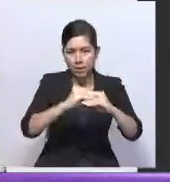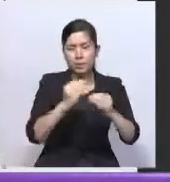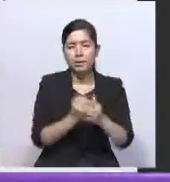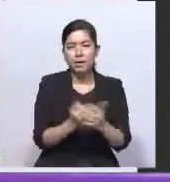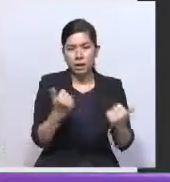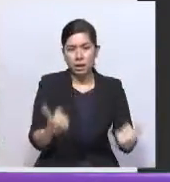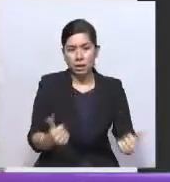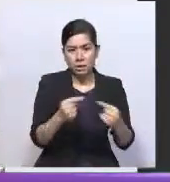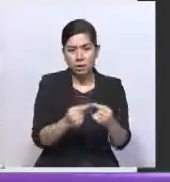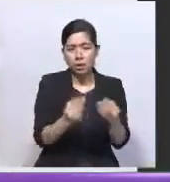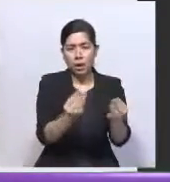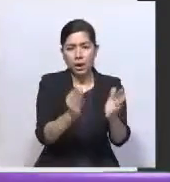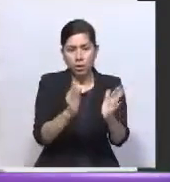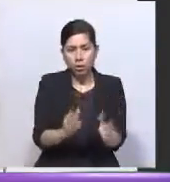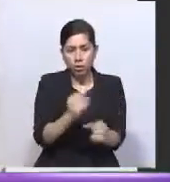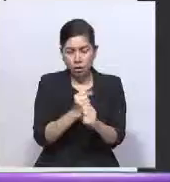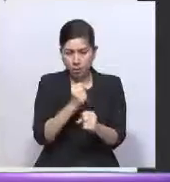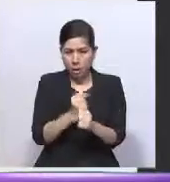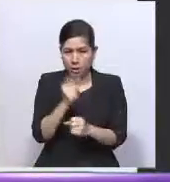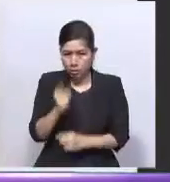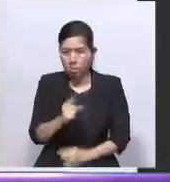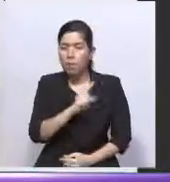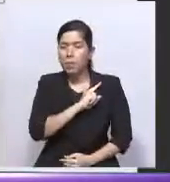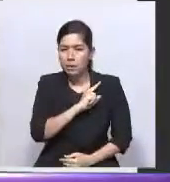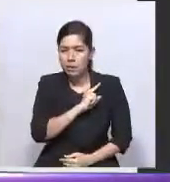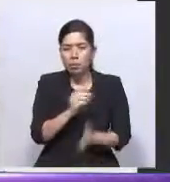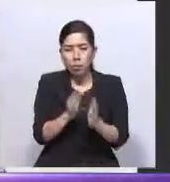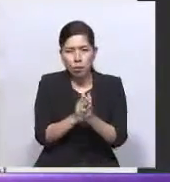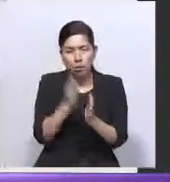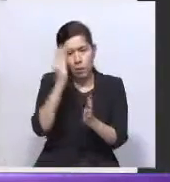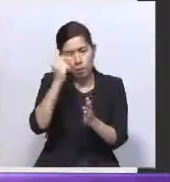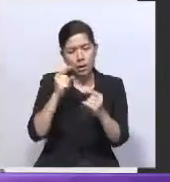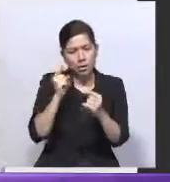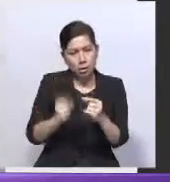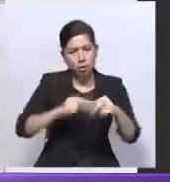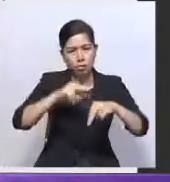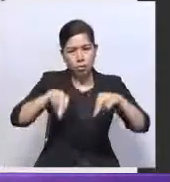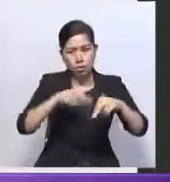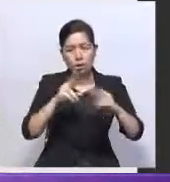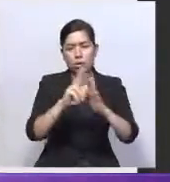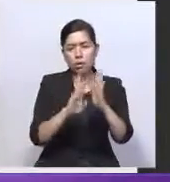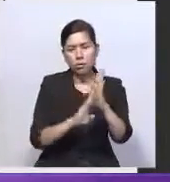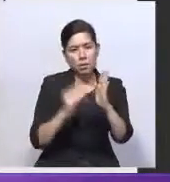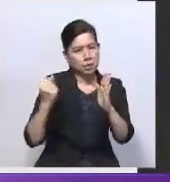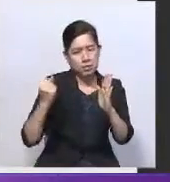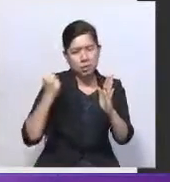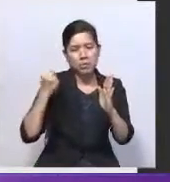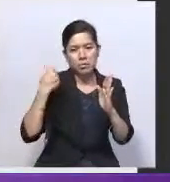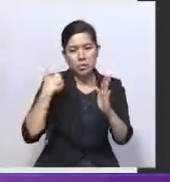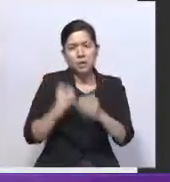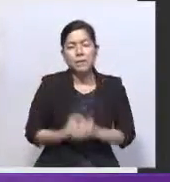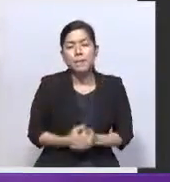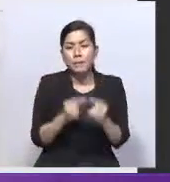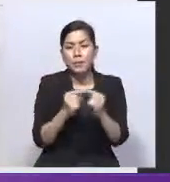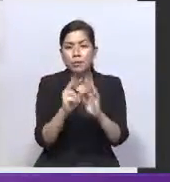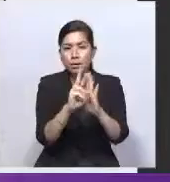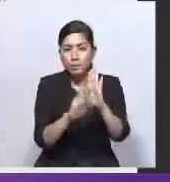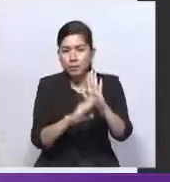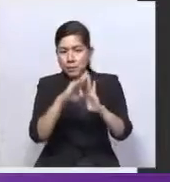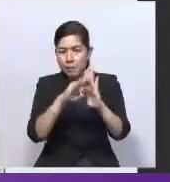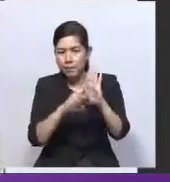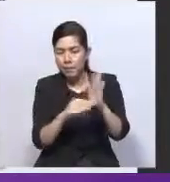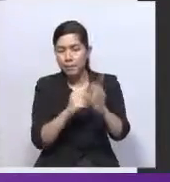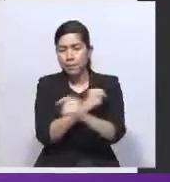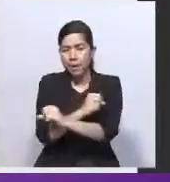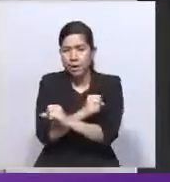กำหนดให้เจ้าหน้าที่ต้องเป็นผู้รับผิดชอบด้วยเพื่อให้มีการเข้มงวดต่อการกระทำผิดมากขึ้นซึ่งจะเป็นกลไกในการป้